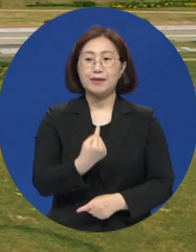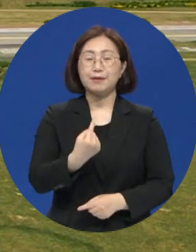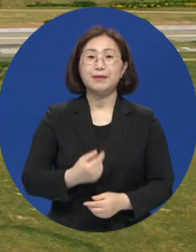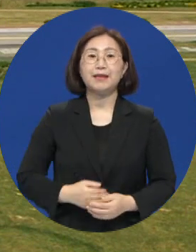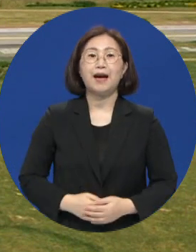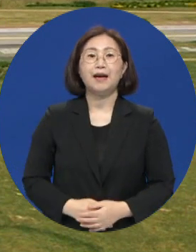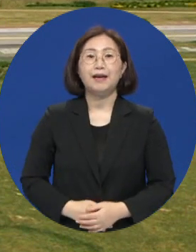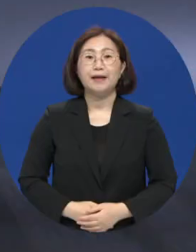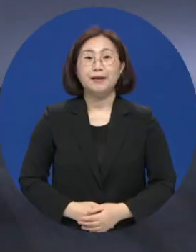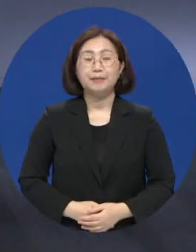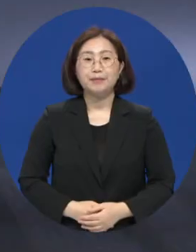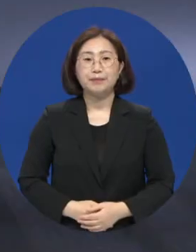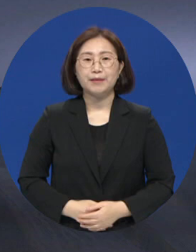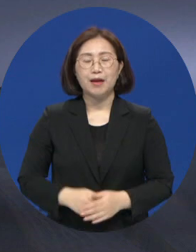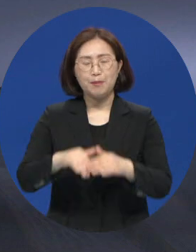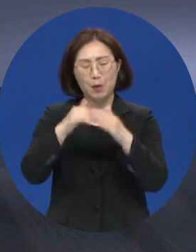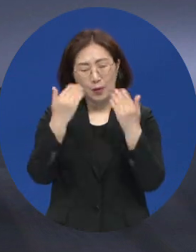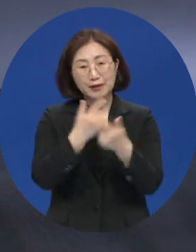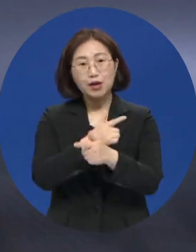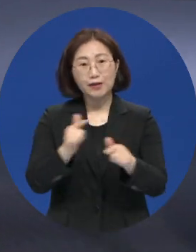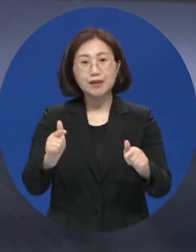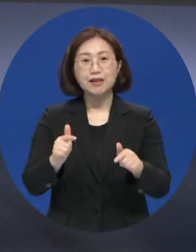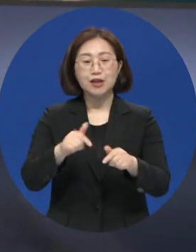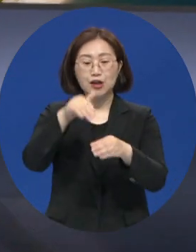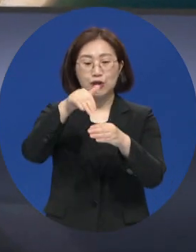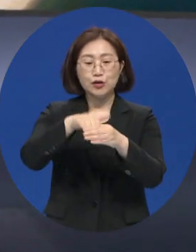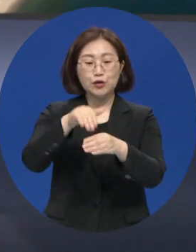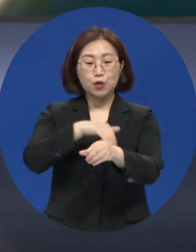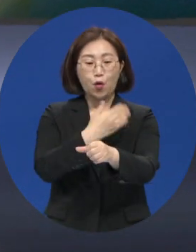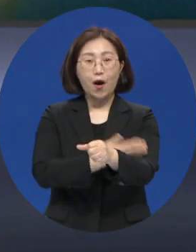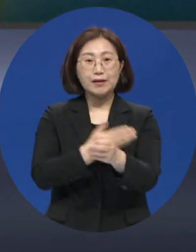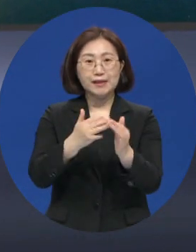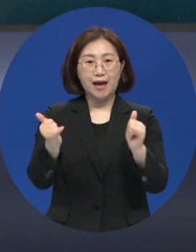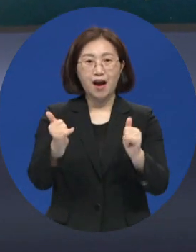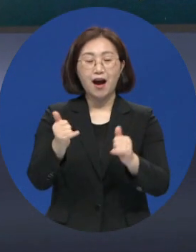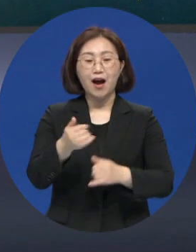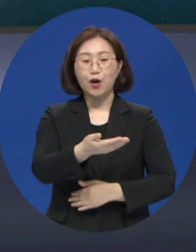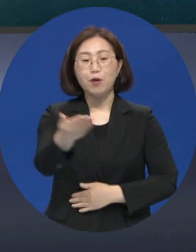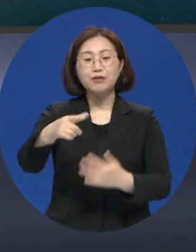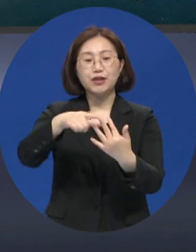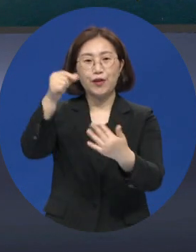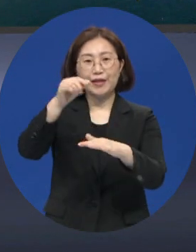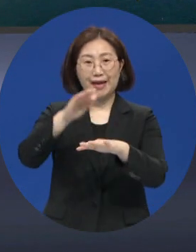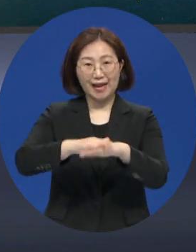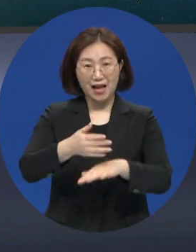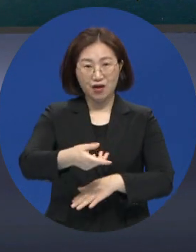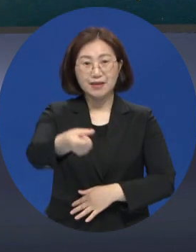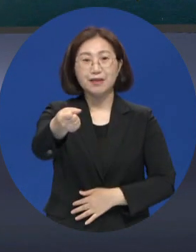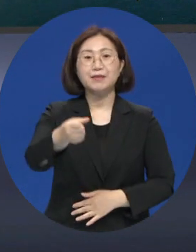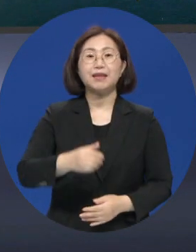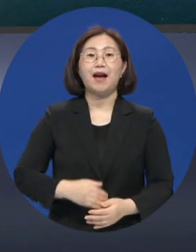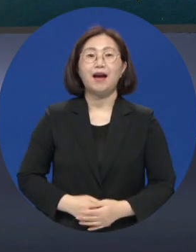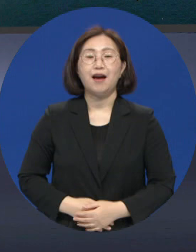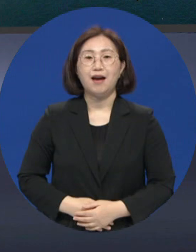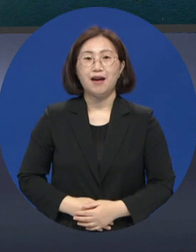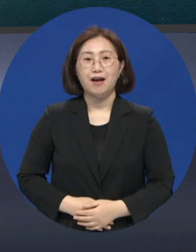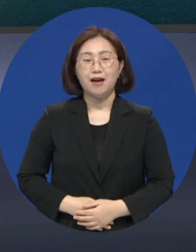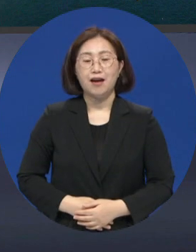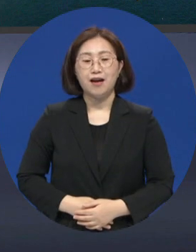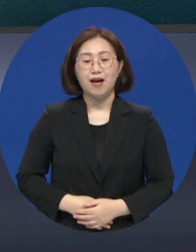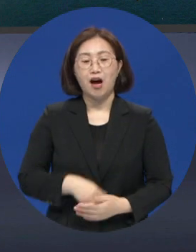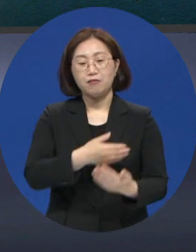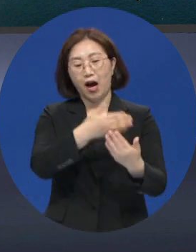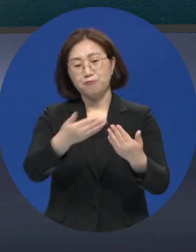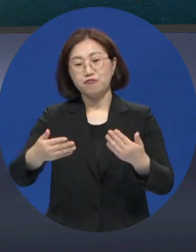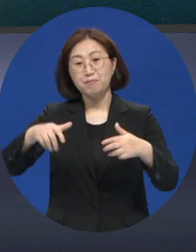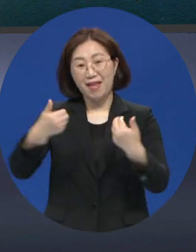있습니다 모든 것이 유권자 여러분의 선택에 달려 있습니다 흐르는